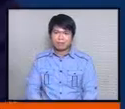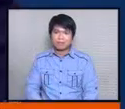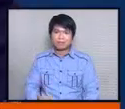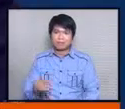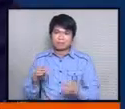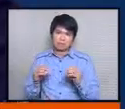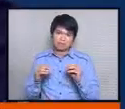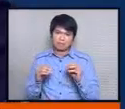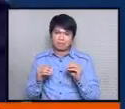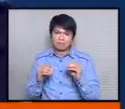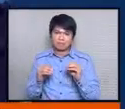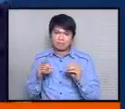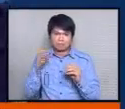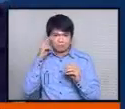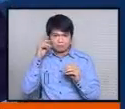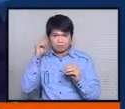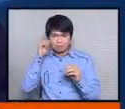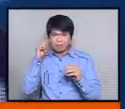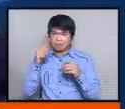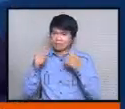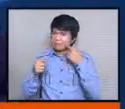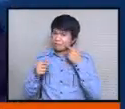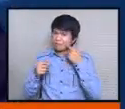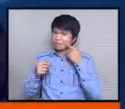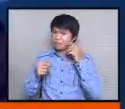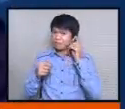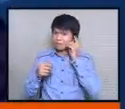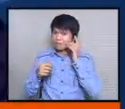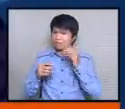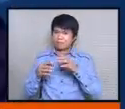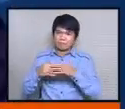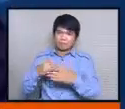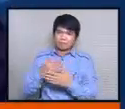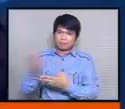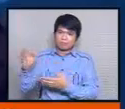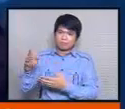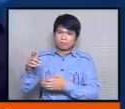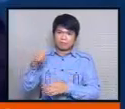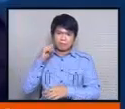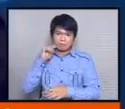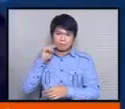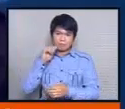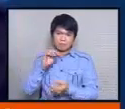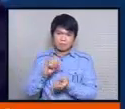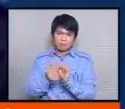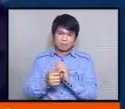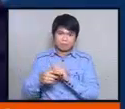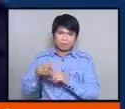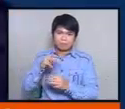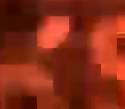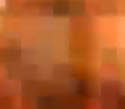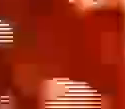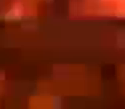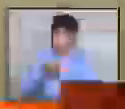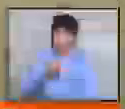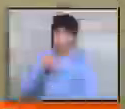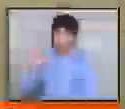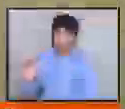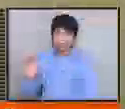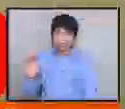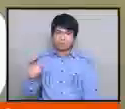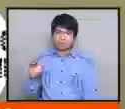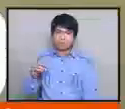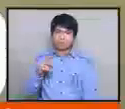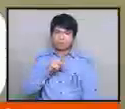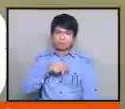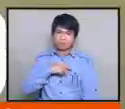Nakipagpulong kay Senador Risa Hontiveros si Gretchen Diaz ang transwoman na pinaalis sa pambabaeng comfort room sa isang mall sa Quezon City. Personal na kinento